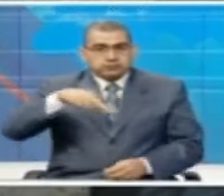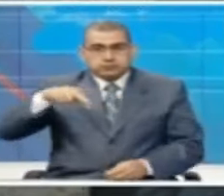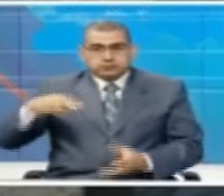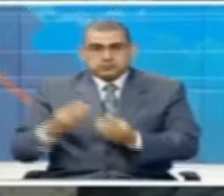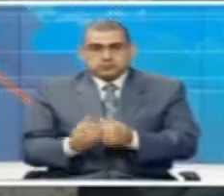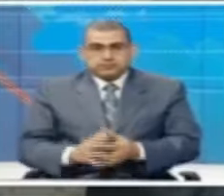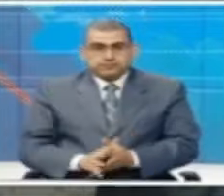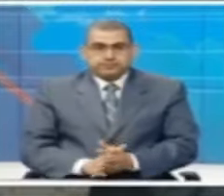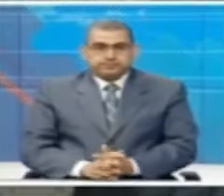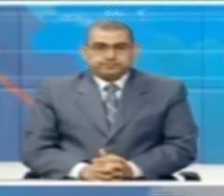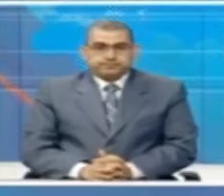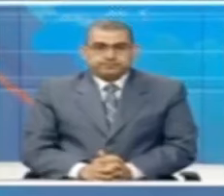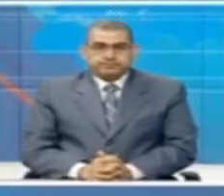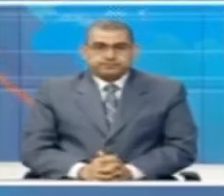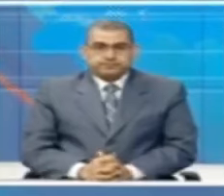الثنائية.